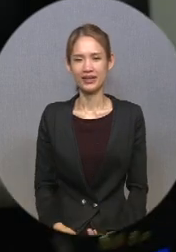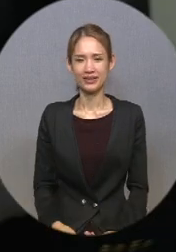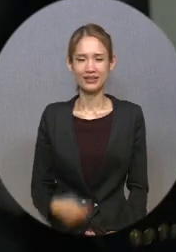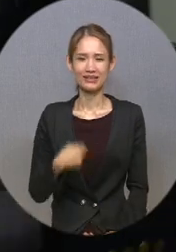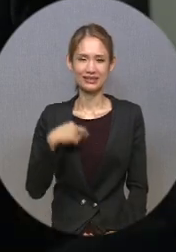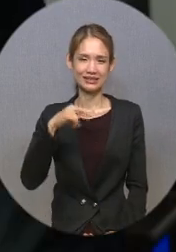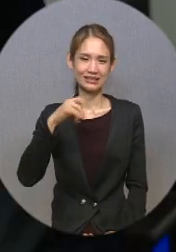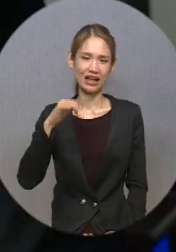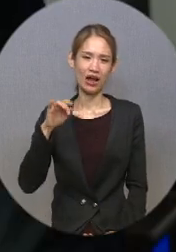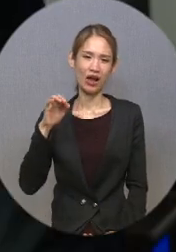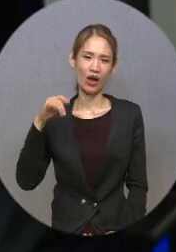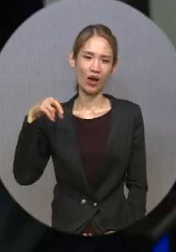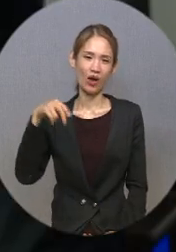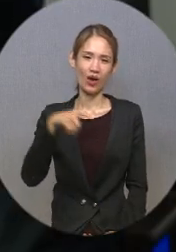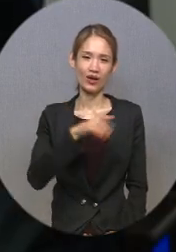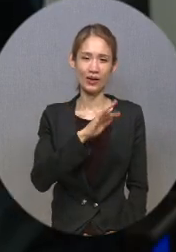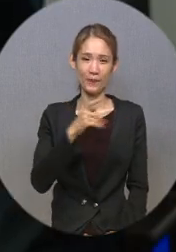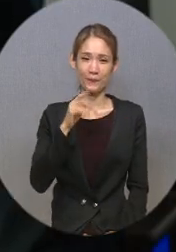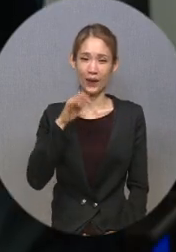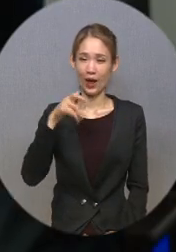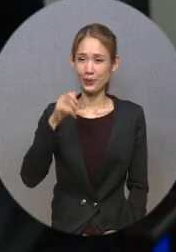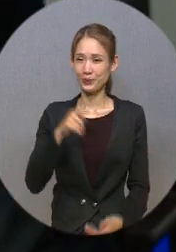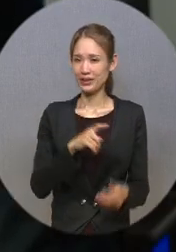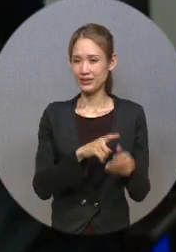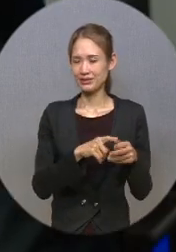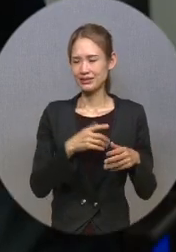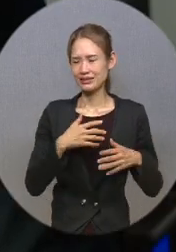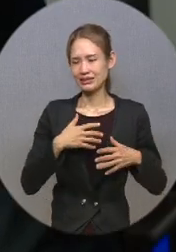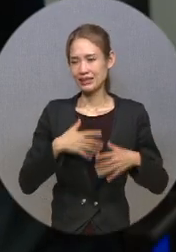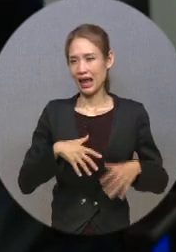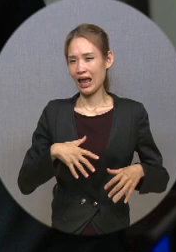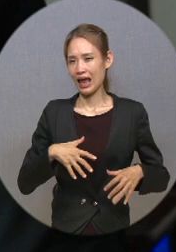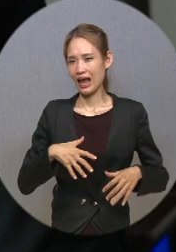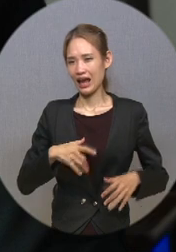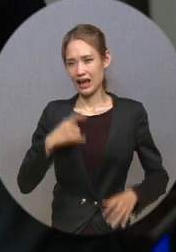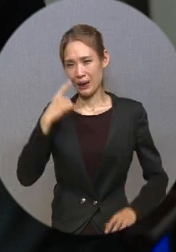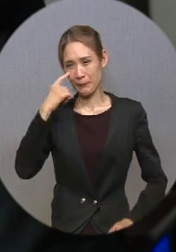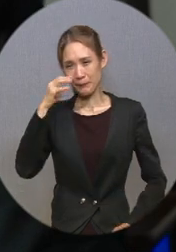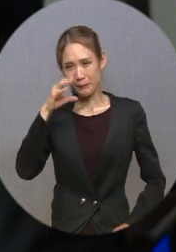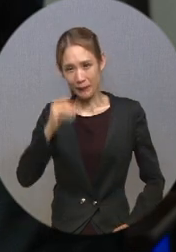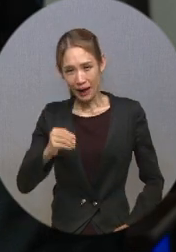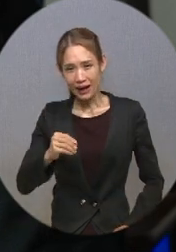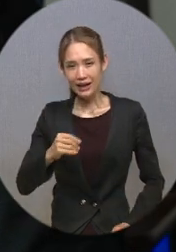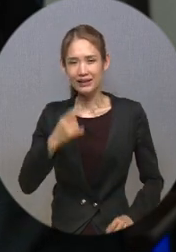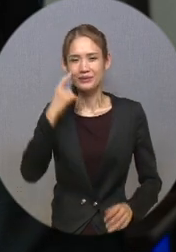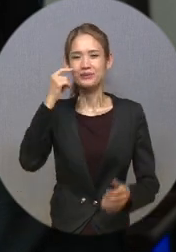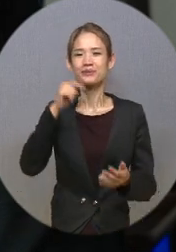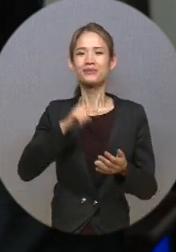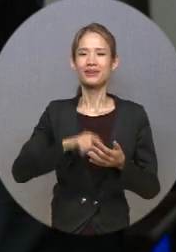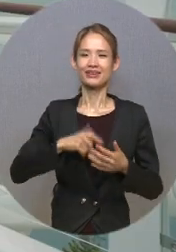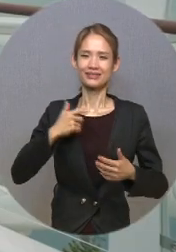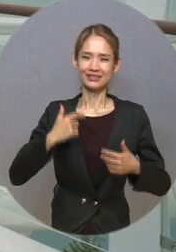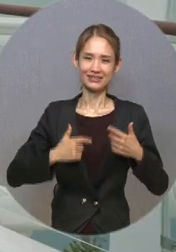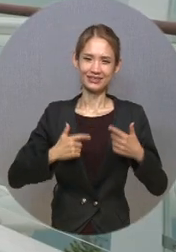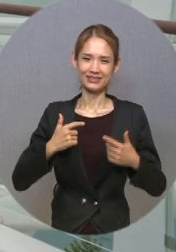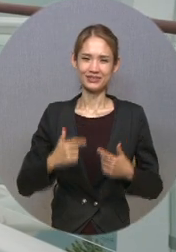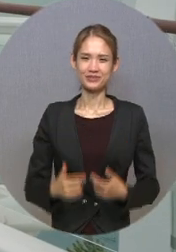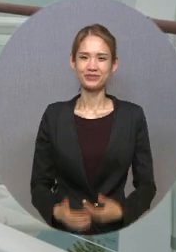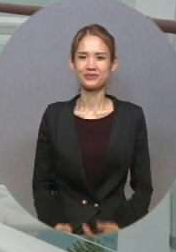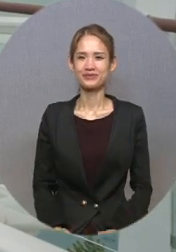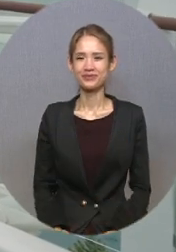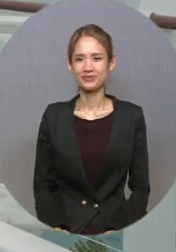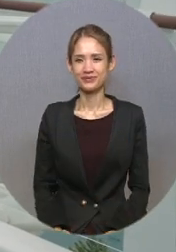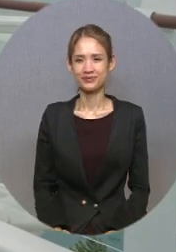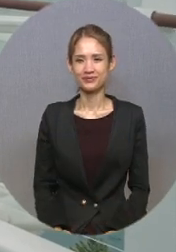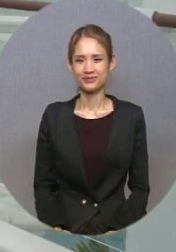스카이워크. 우리 방정민 군의 정말 나약함의 끝을 볼 수 있었던, 기쁘고 즐거웠던 시간이지 않았는가. 예. 자,